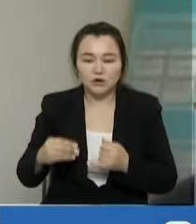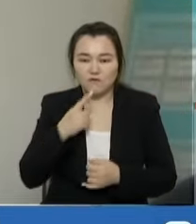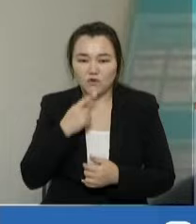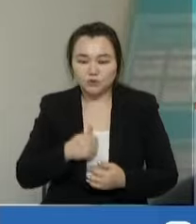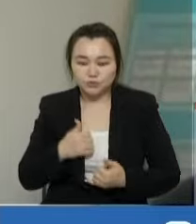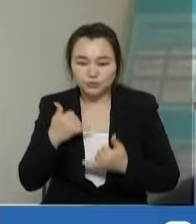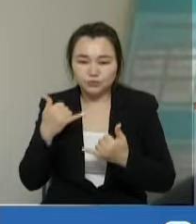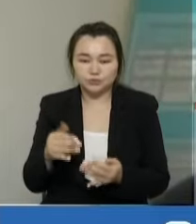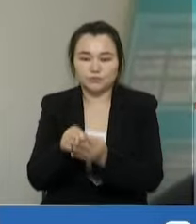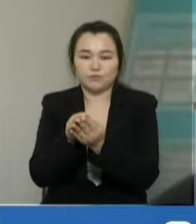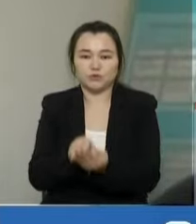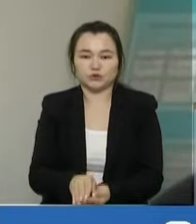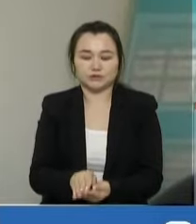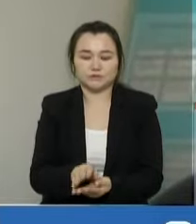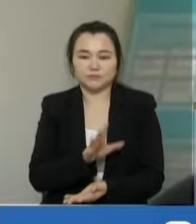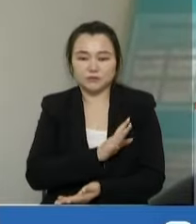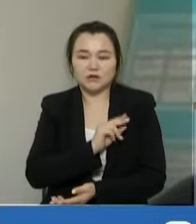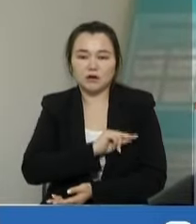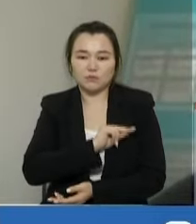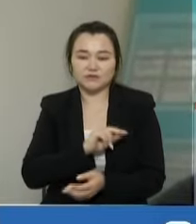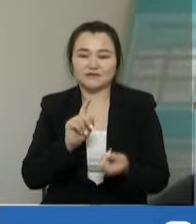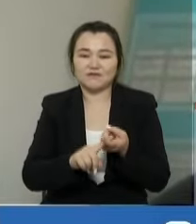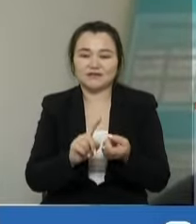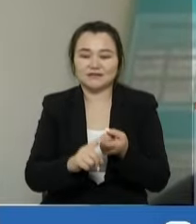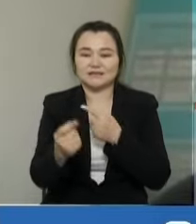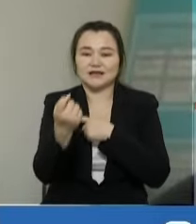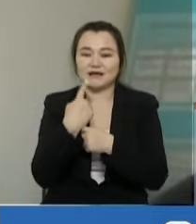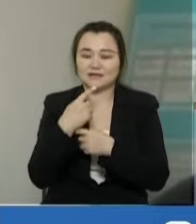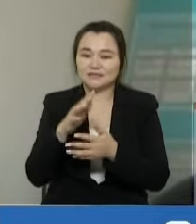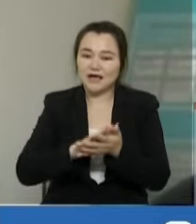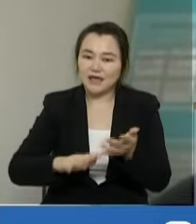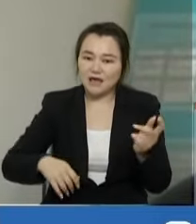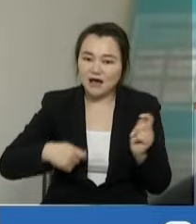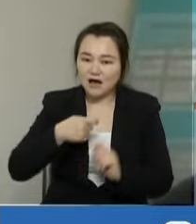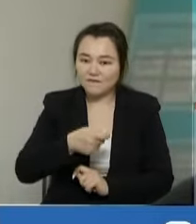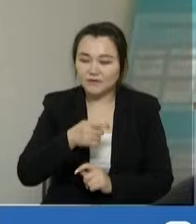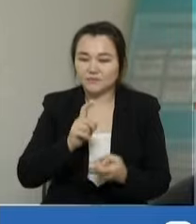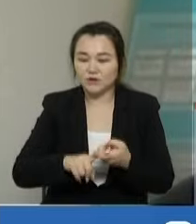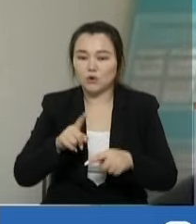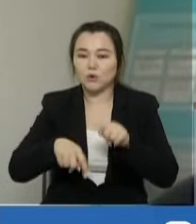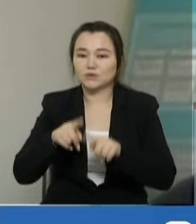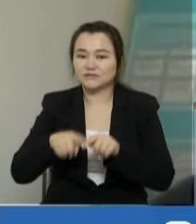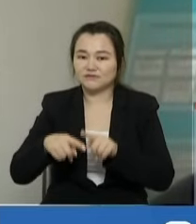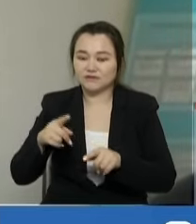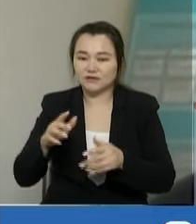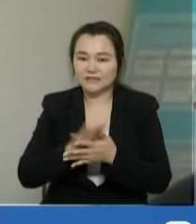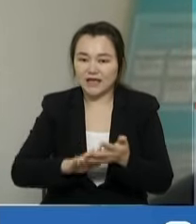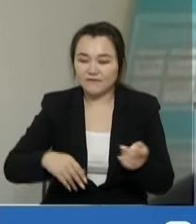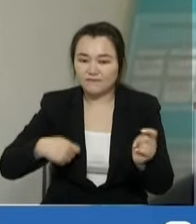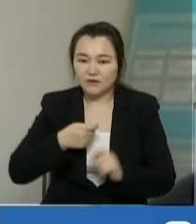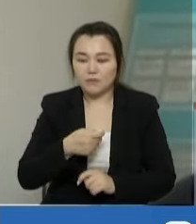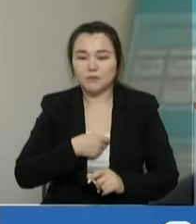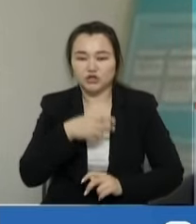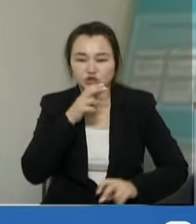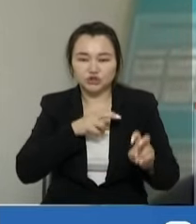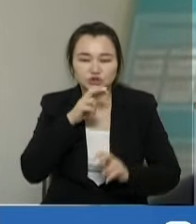Мы работаем по заявкам. Например, подает заявку родственник, и мы ищем